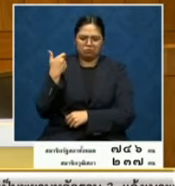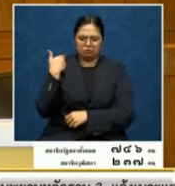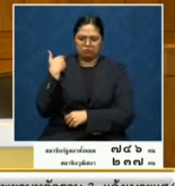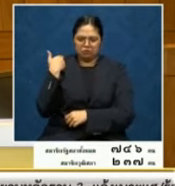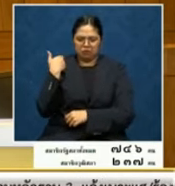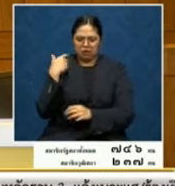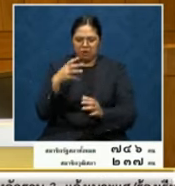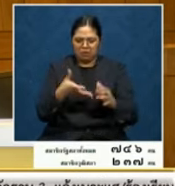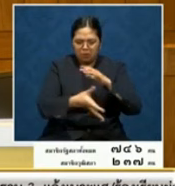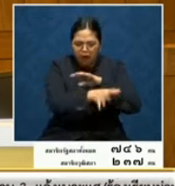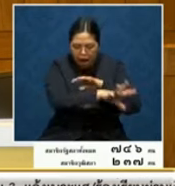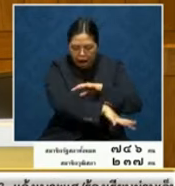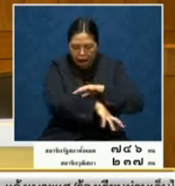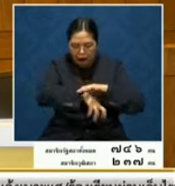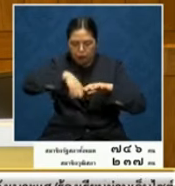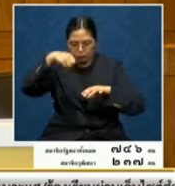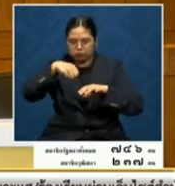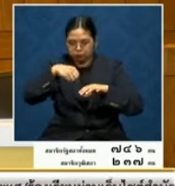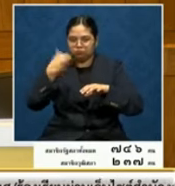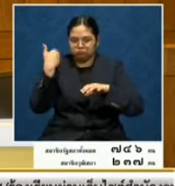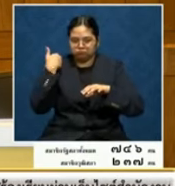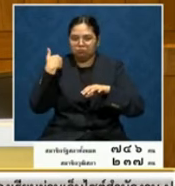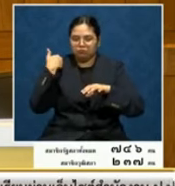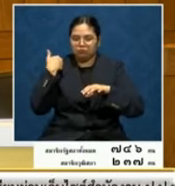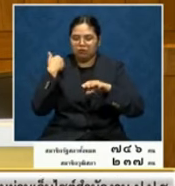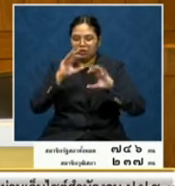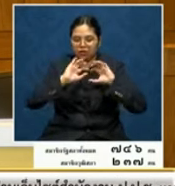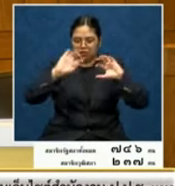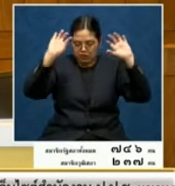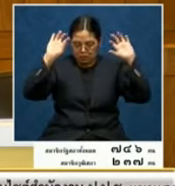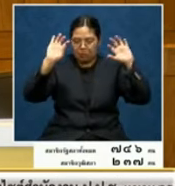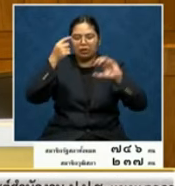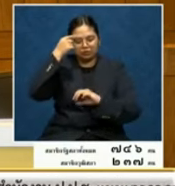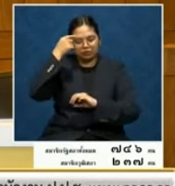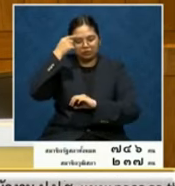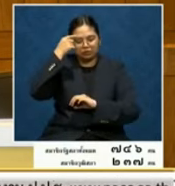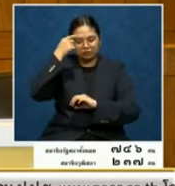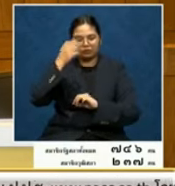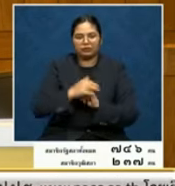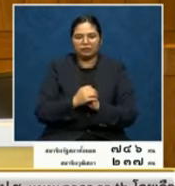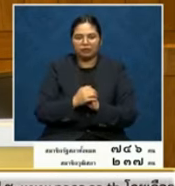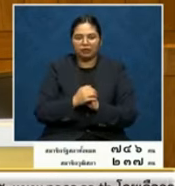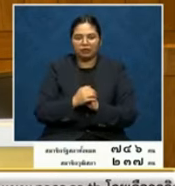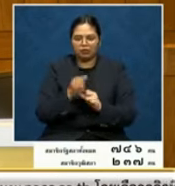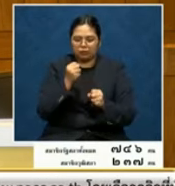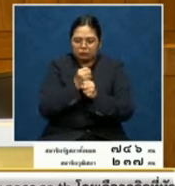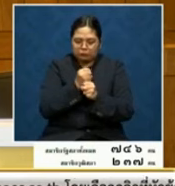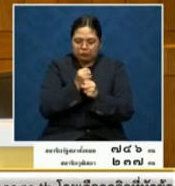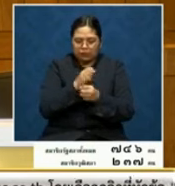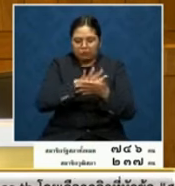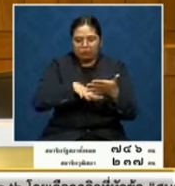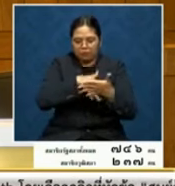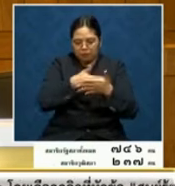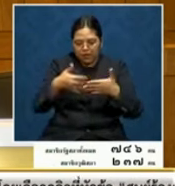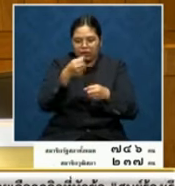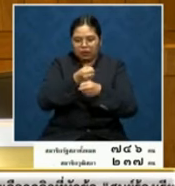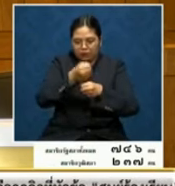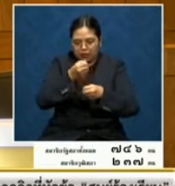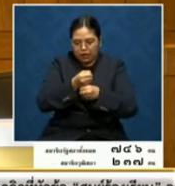ลักลอบเอาออกมาอีกตรงนี้รัฐบาลนี้ตระหนักดีน่าจะมีการเร่งรัดทำแผนงานระยะสั้นตามที่ท่